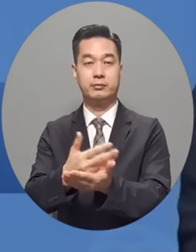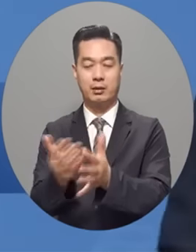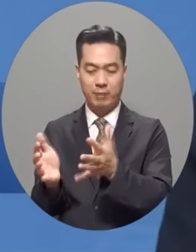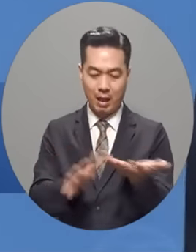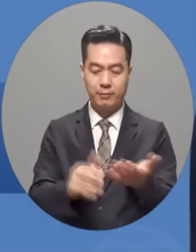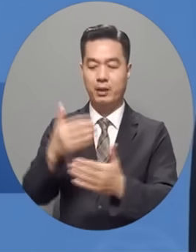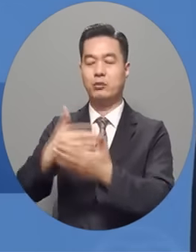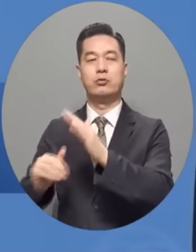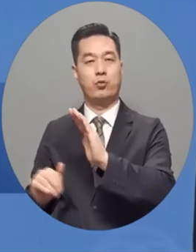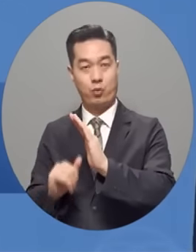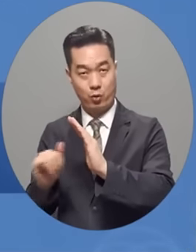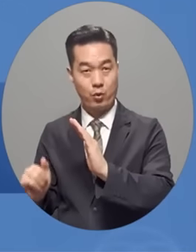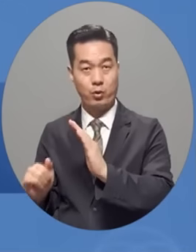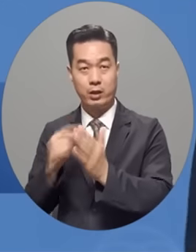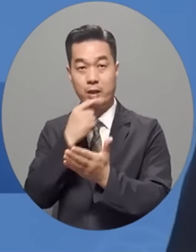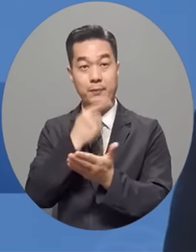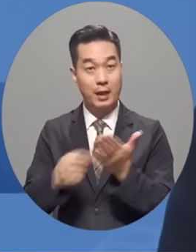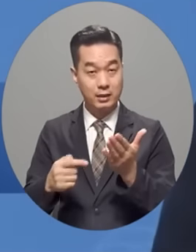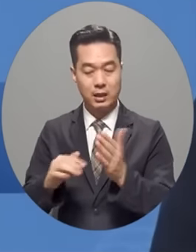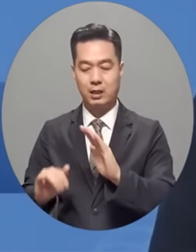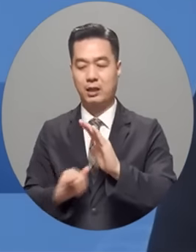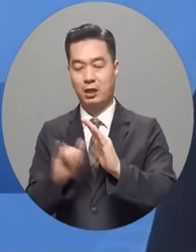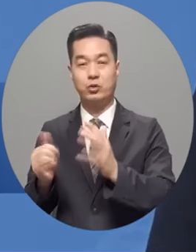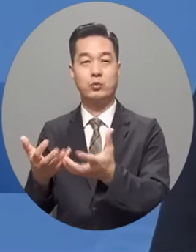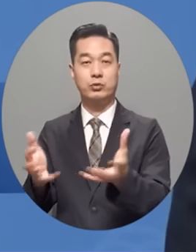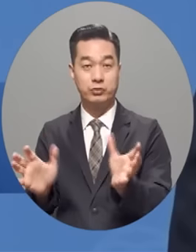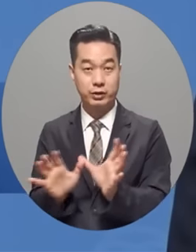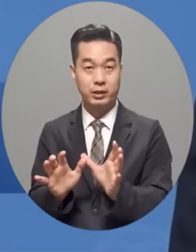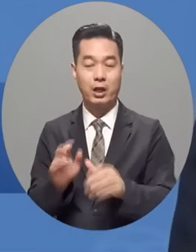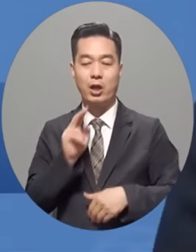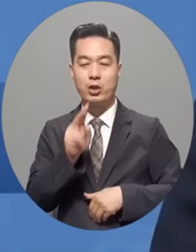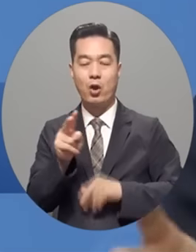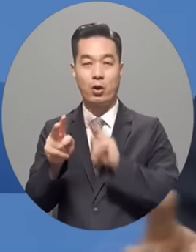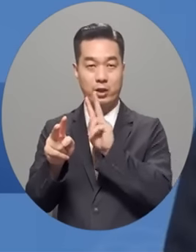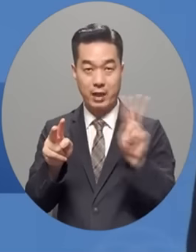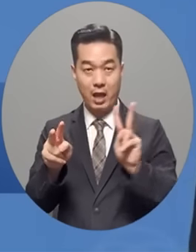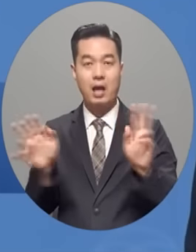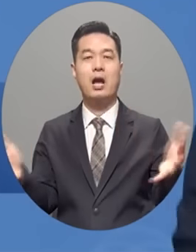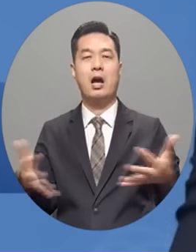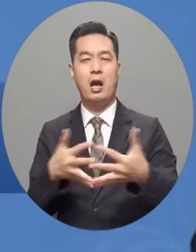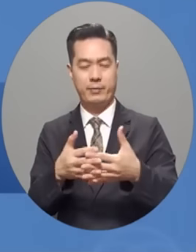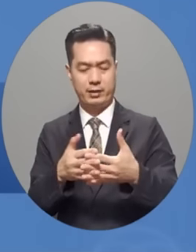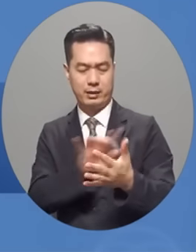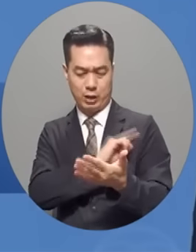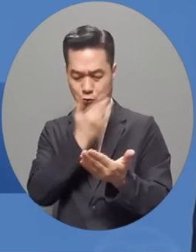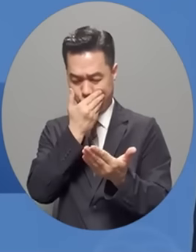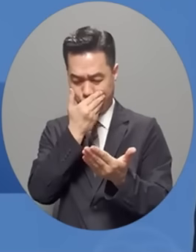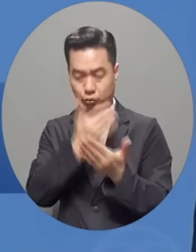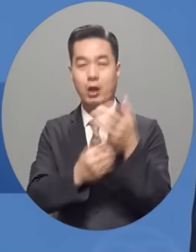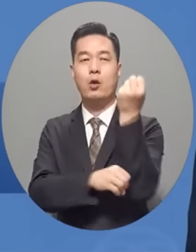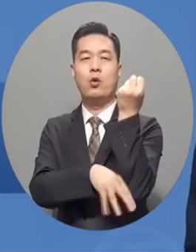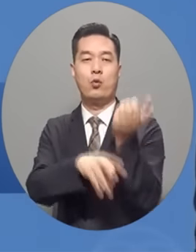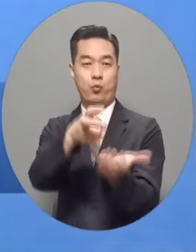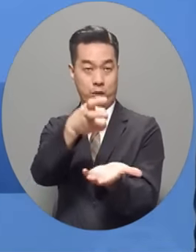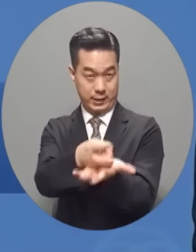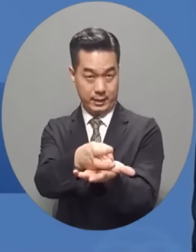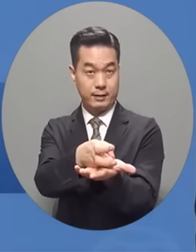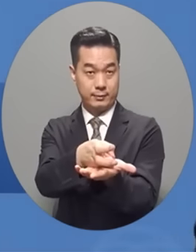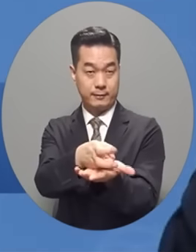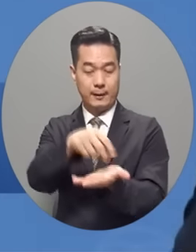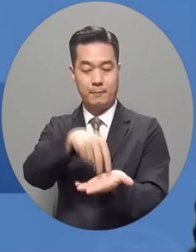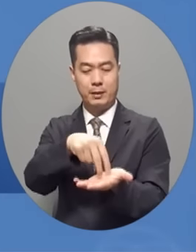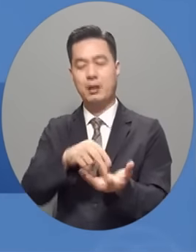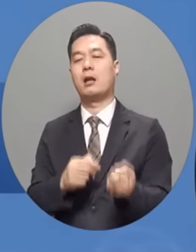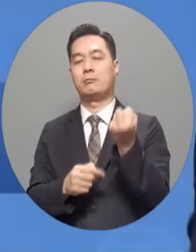유가족분들 그리고 피해자 가족분들이 여야가 합의해서 처리하는 것이 가장 중요한 원칙이다라는 입장을 가지고